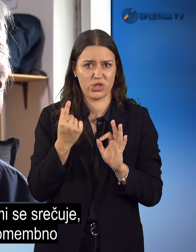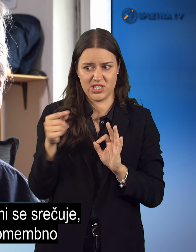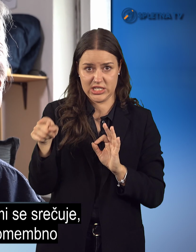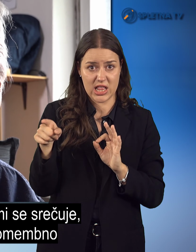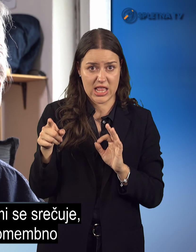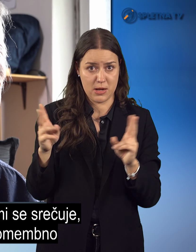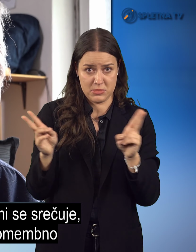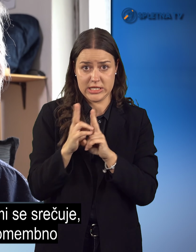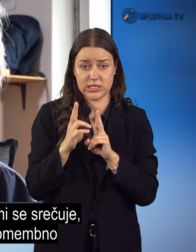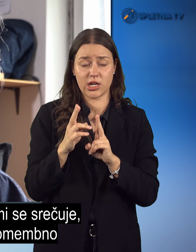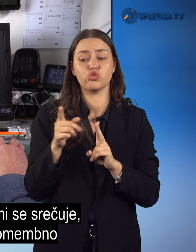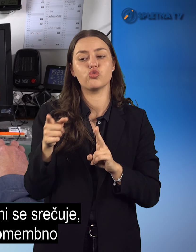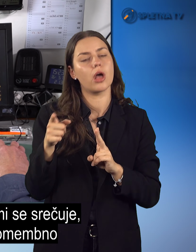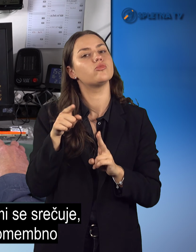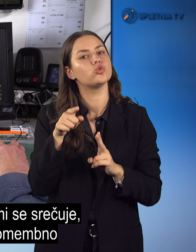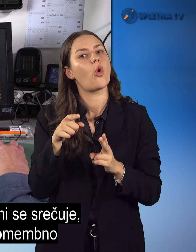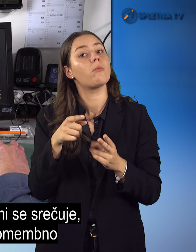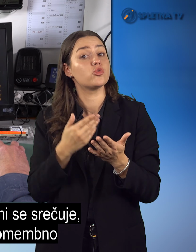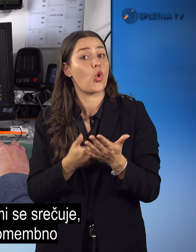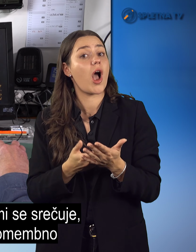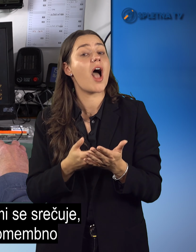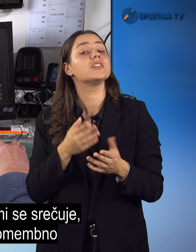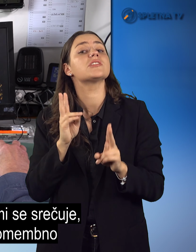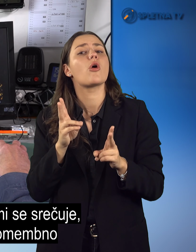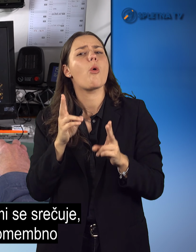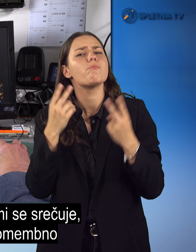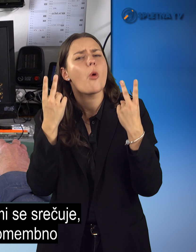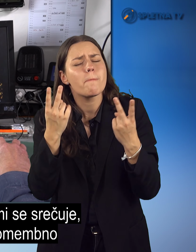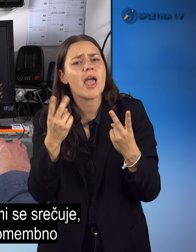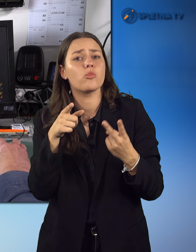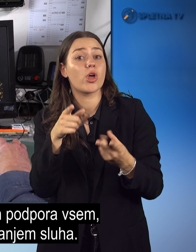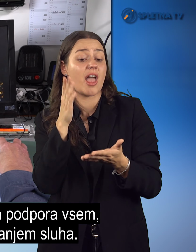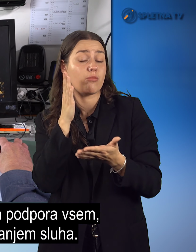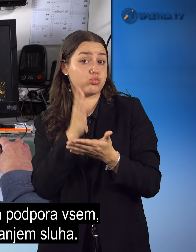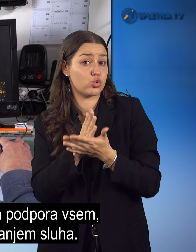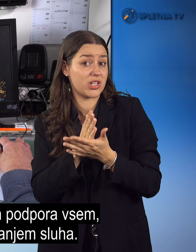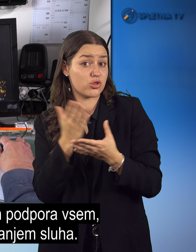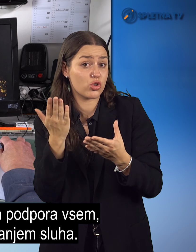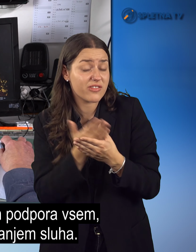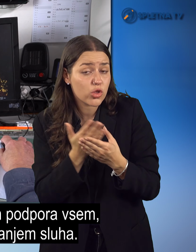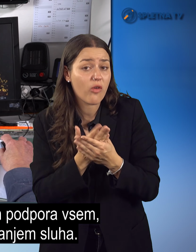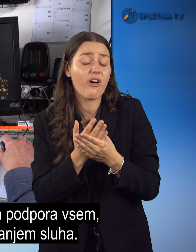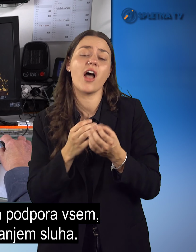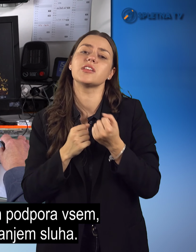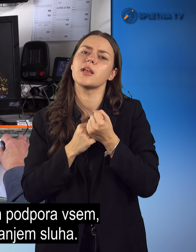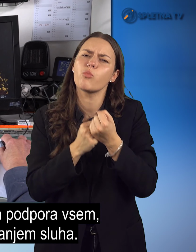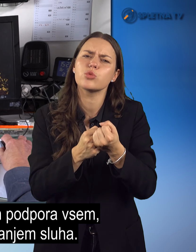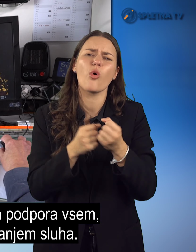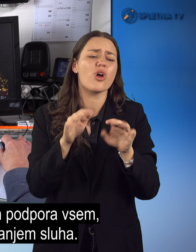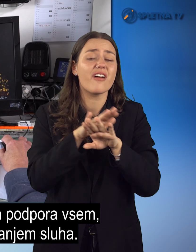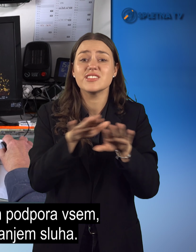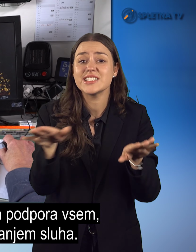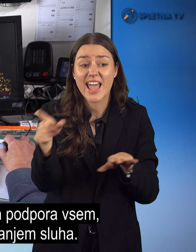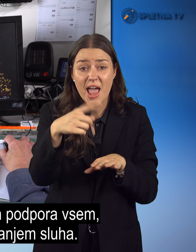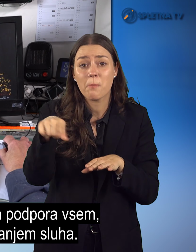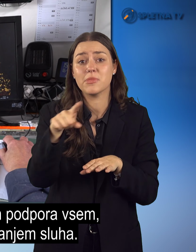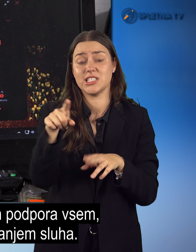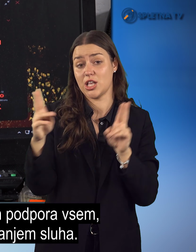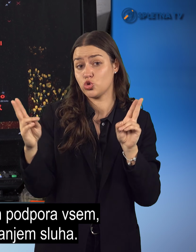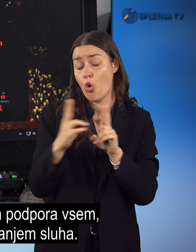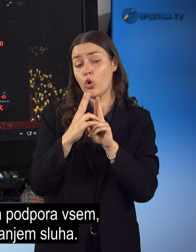Negotovosti, s katerimi se srečuje, so dokaz, kako pomembno je ustrezno svetovanje in podpora vsem, ki se soočajo